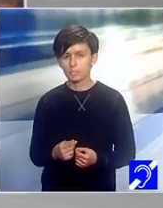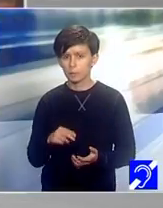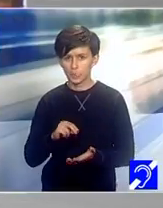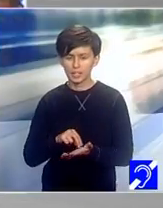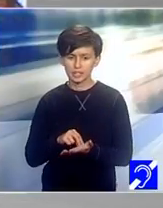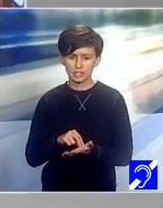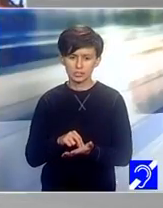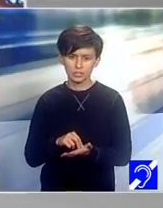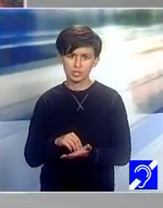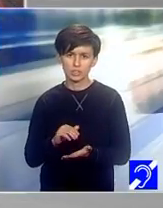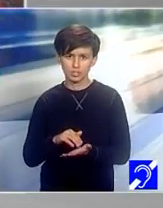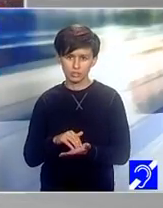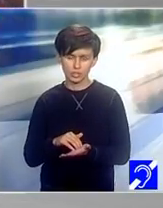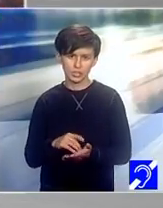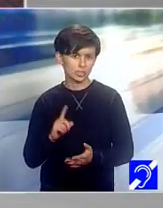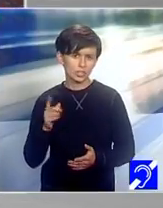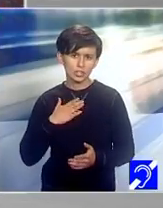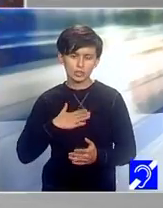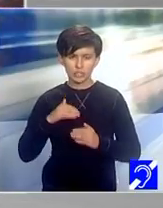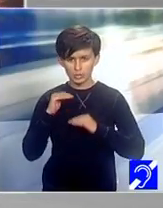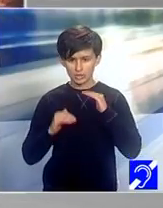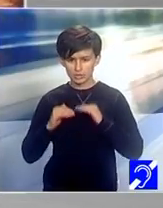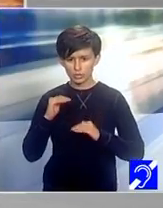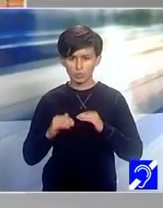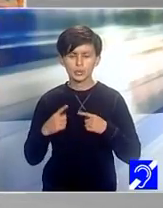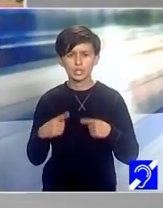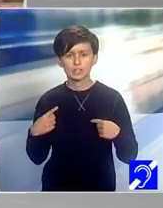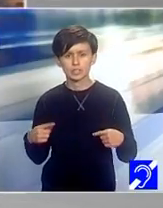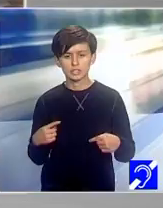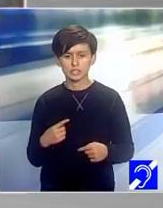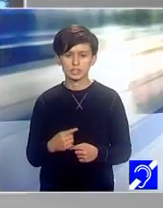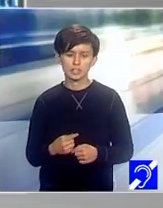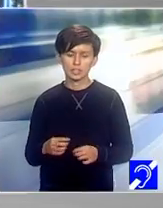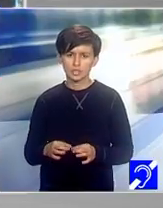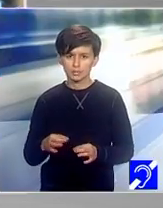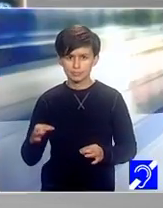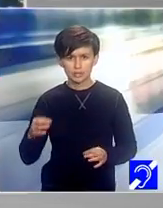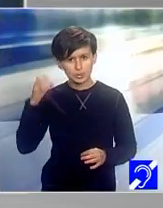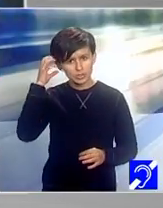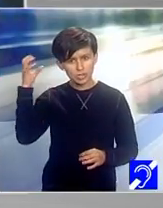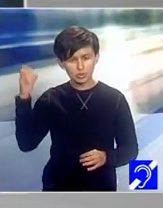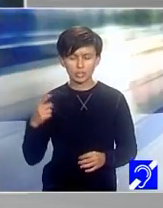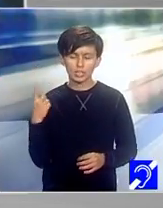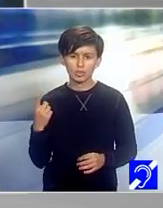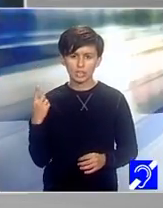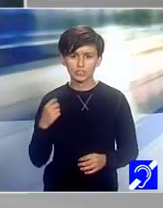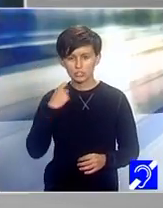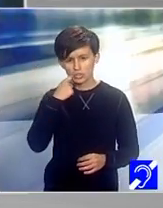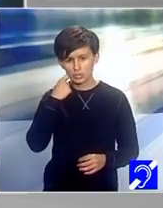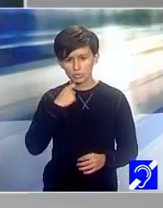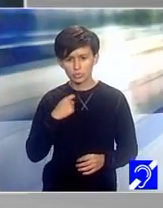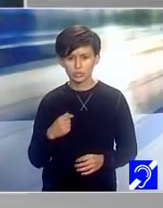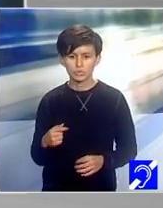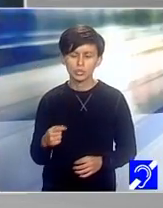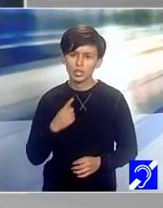da, nu vreau să compar acum eu personal diferența între dimensiunea culturală a orașului Cluj-Napoca cu